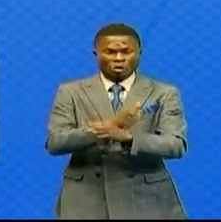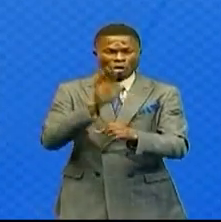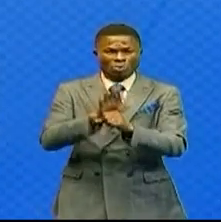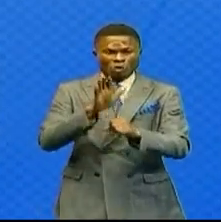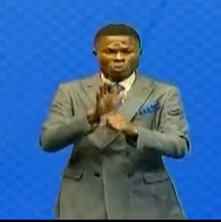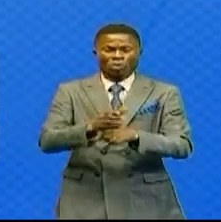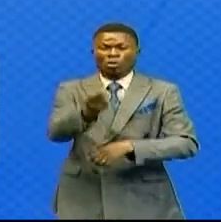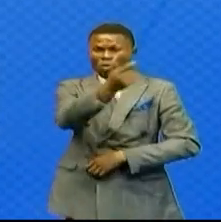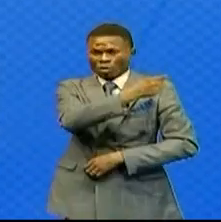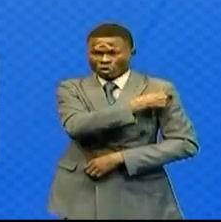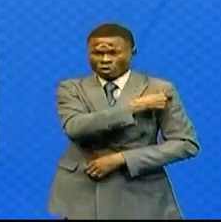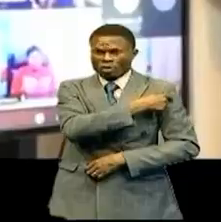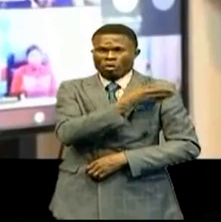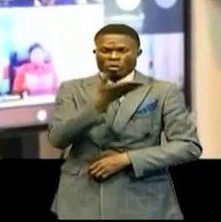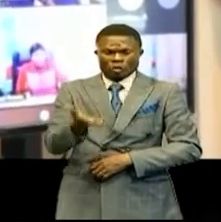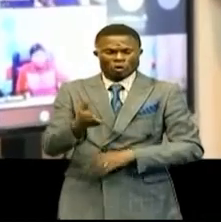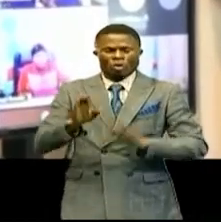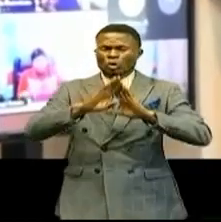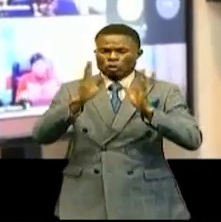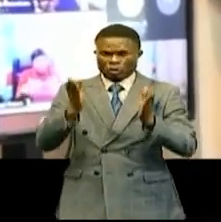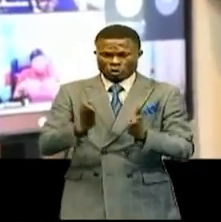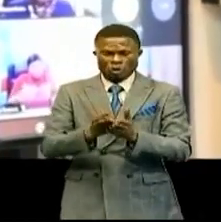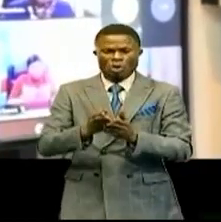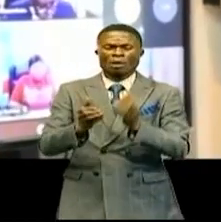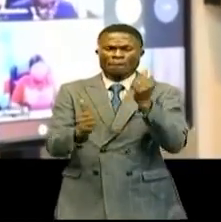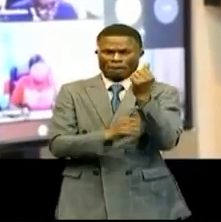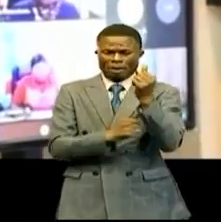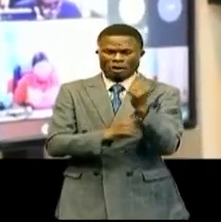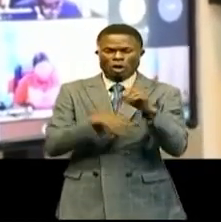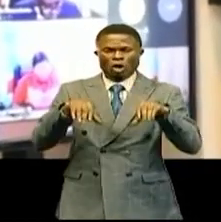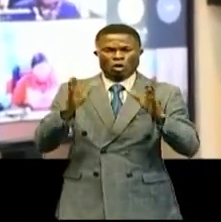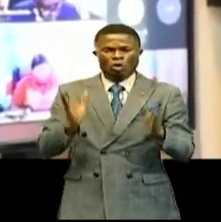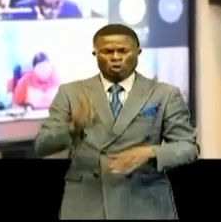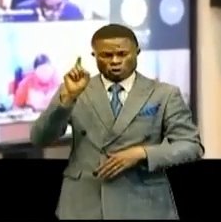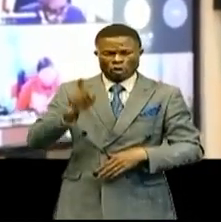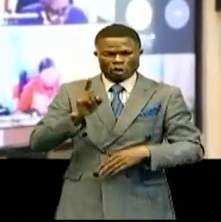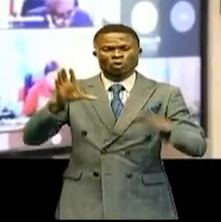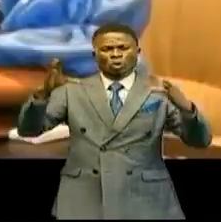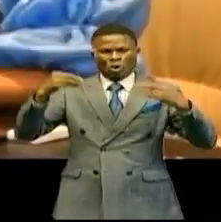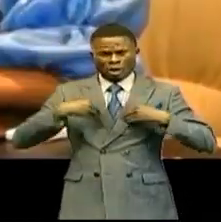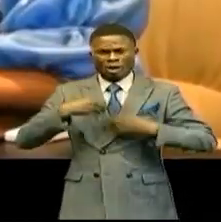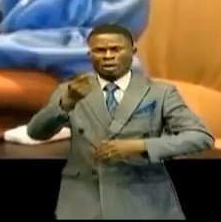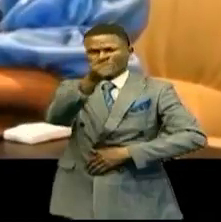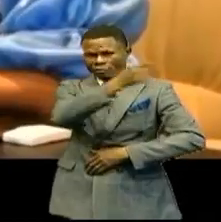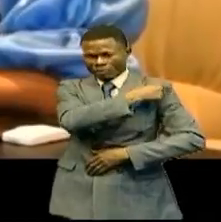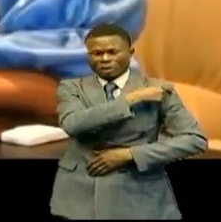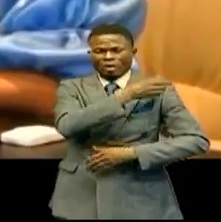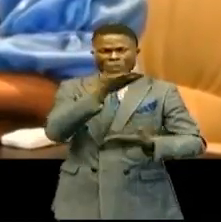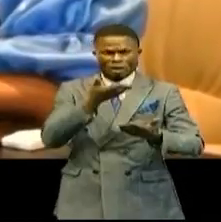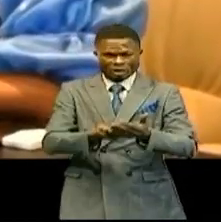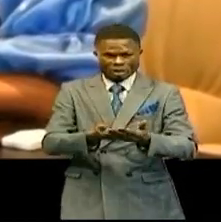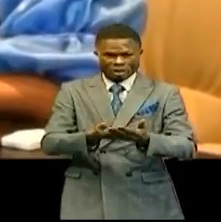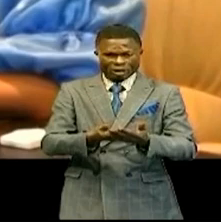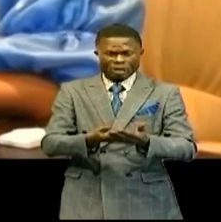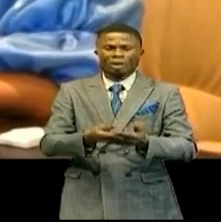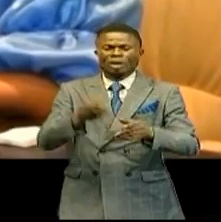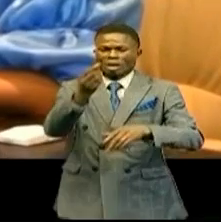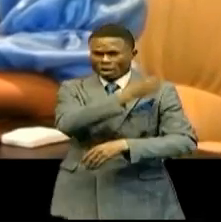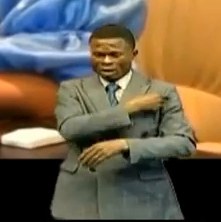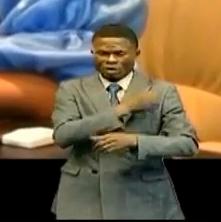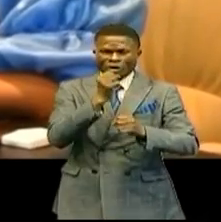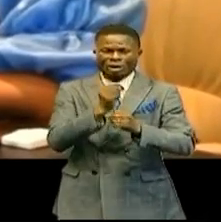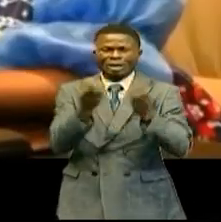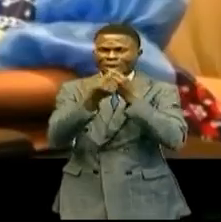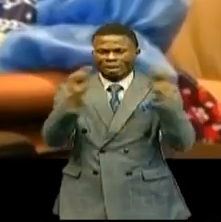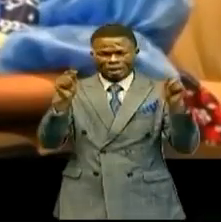types de vaccins et que toutes les populations congolaises sont invitées à se faire vacciner et le vaccin est gratuit.